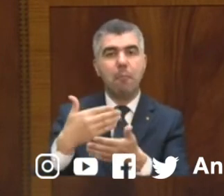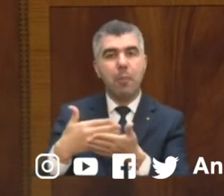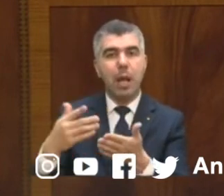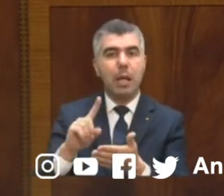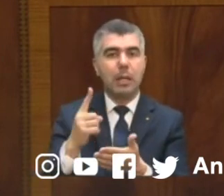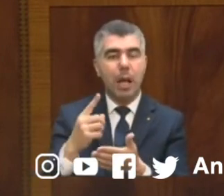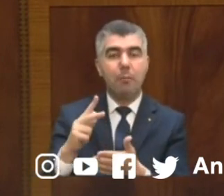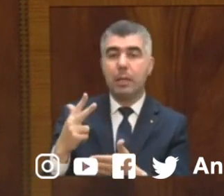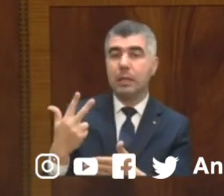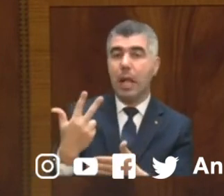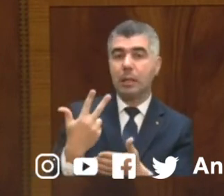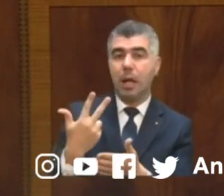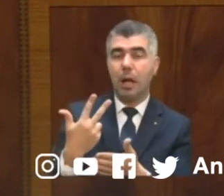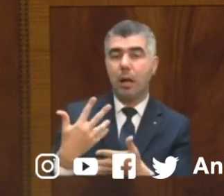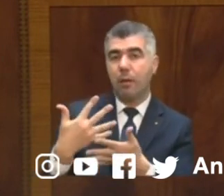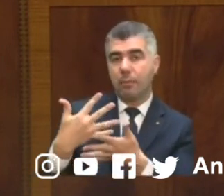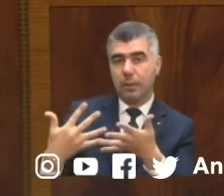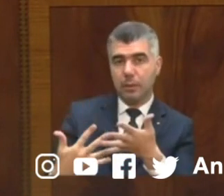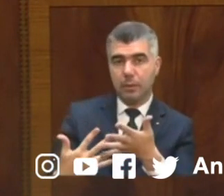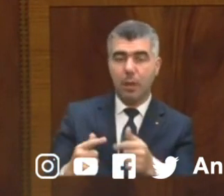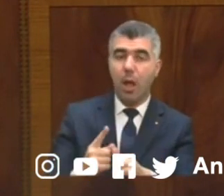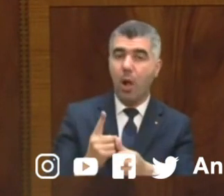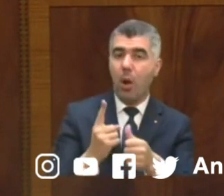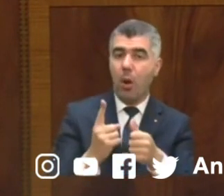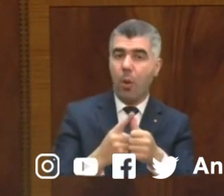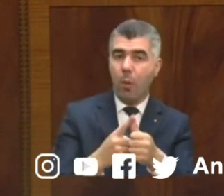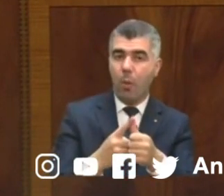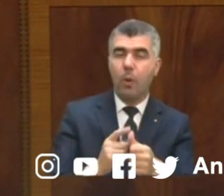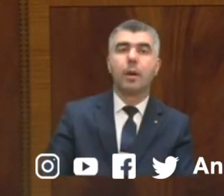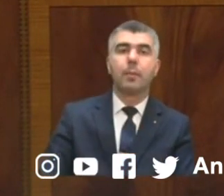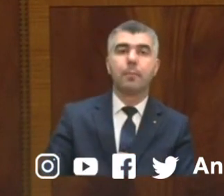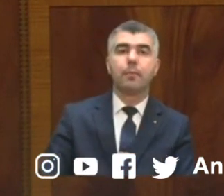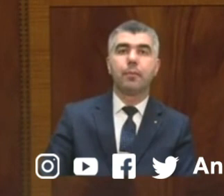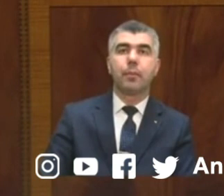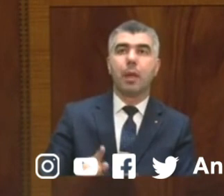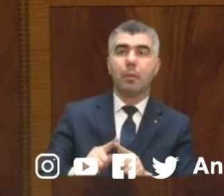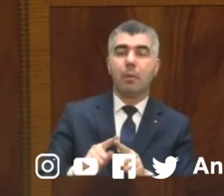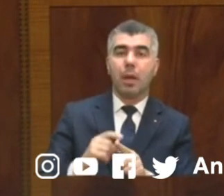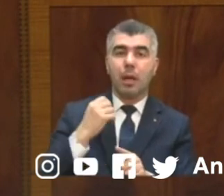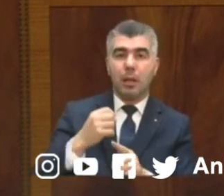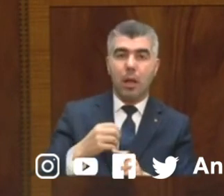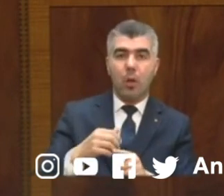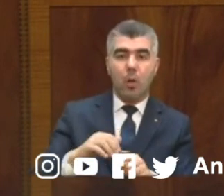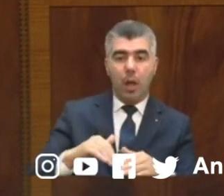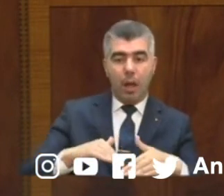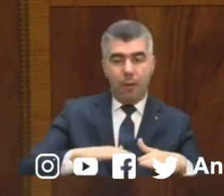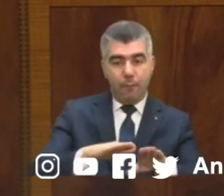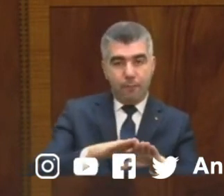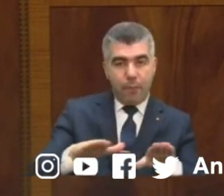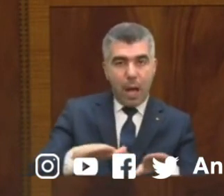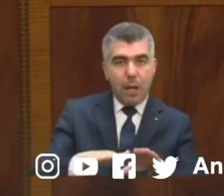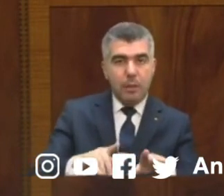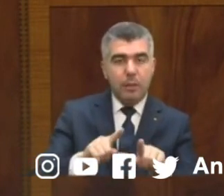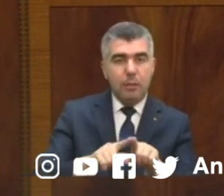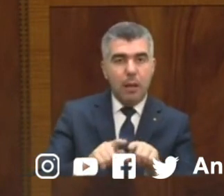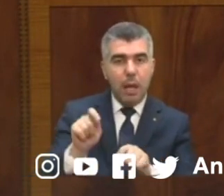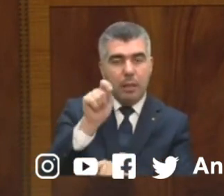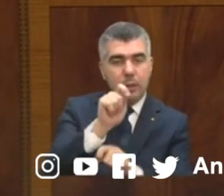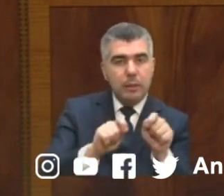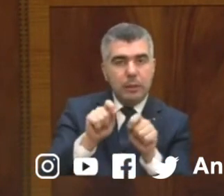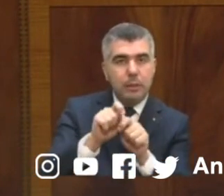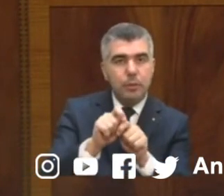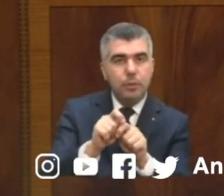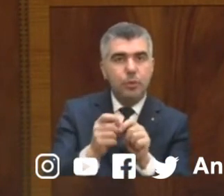على ثلاثة المحاور. أولا المحور الأول كيتعلق بالبنية التحتية الفلاحية عبر تهيئة